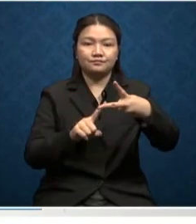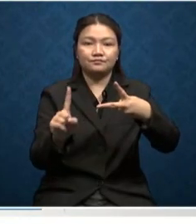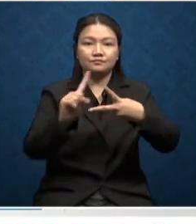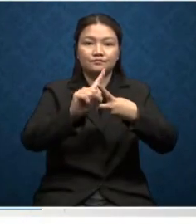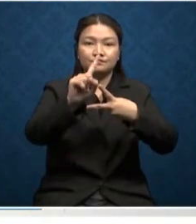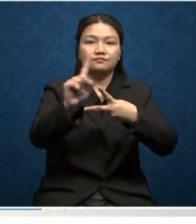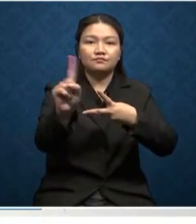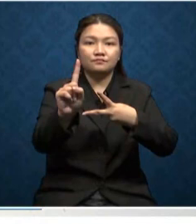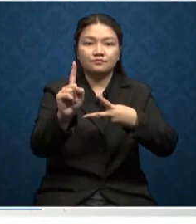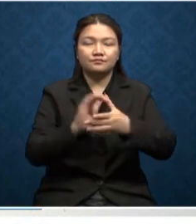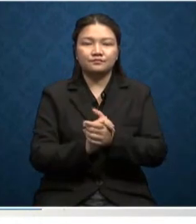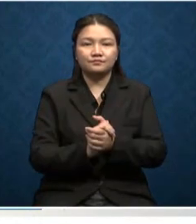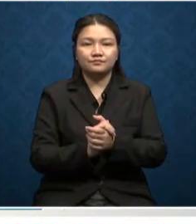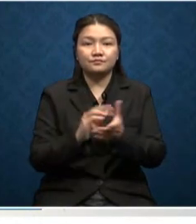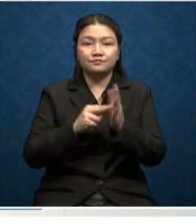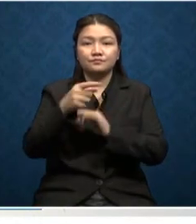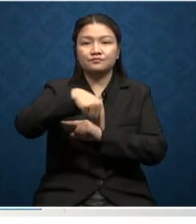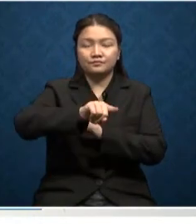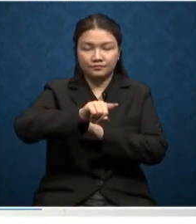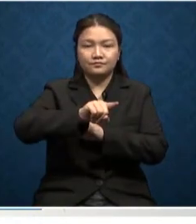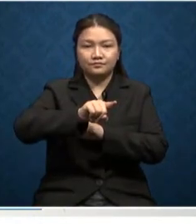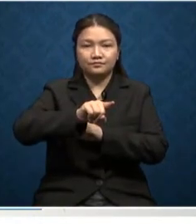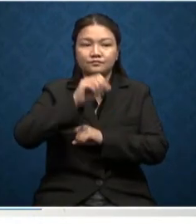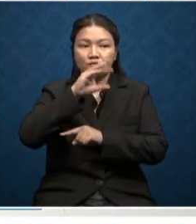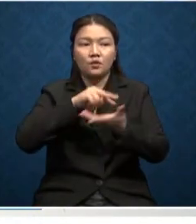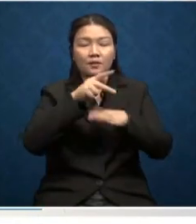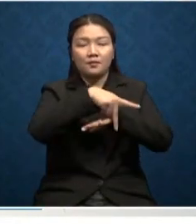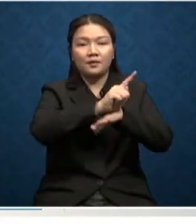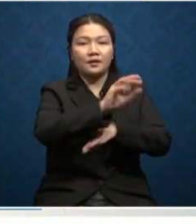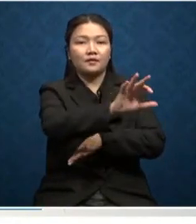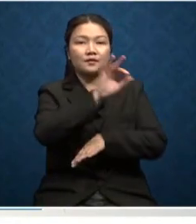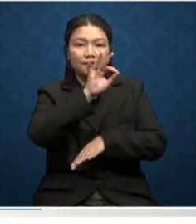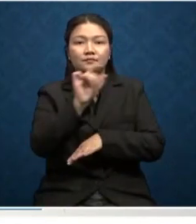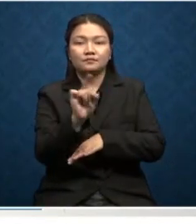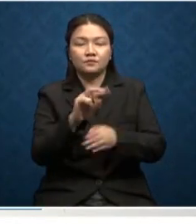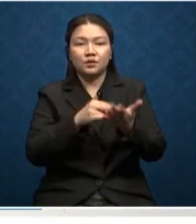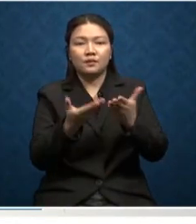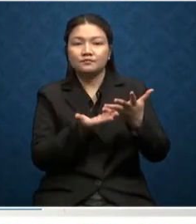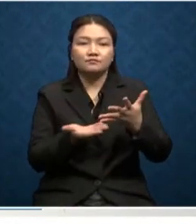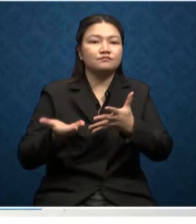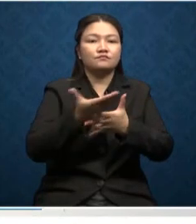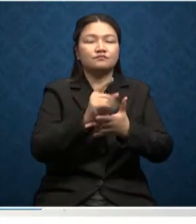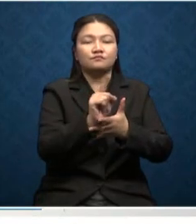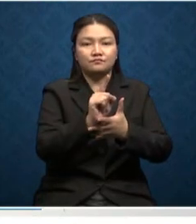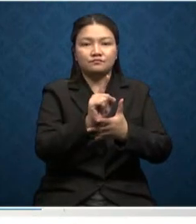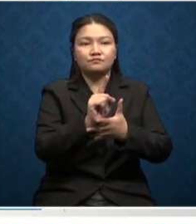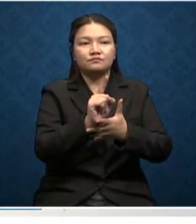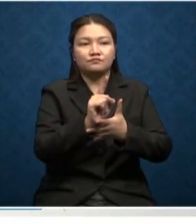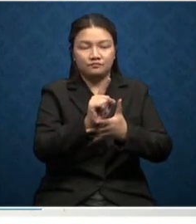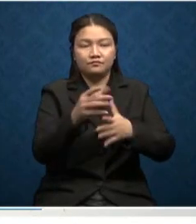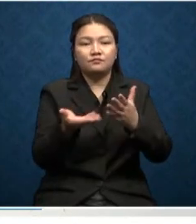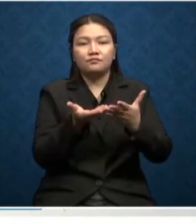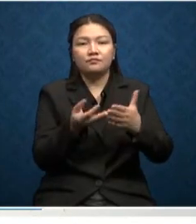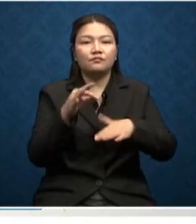นที่1การเลื่อนตุลาการในศาลปกครองชั้นต้นเพื่อเลื่อนขึ้นแต่งตั้งให้ดำรงตำแหน่